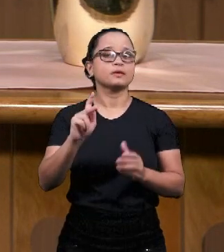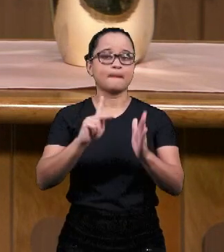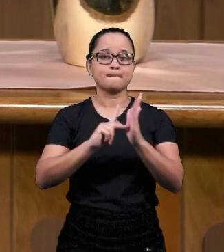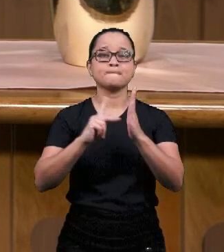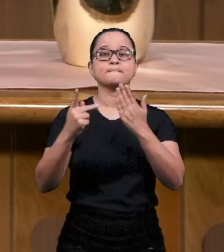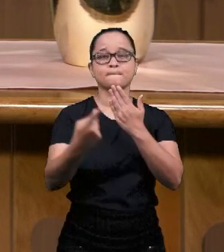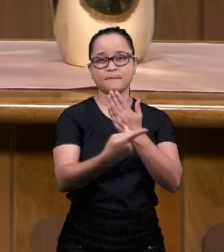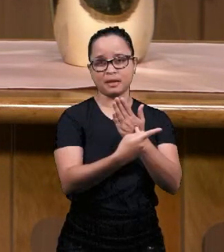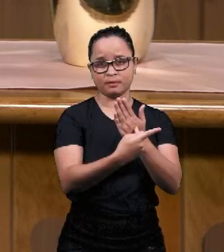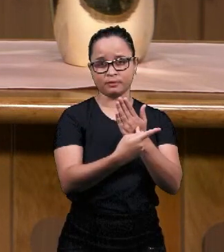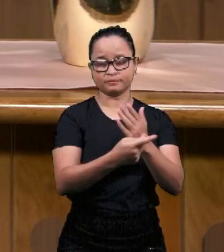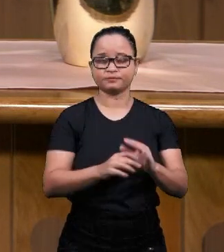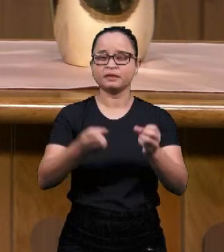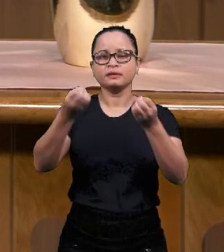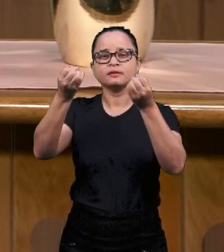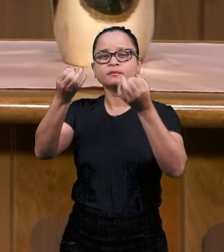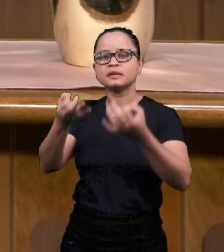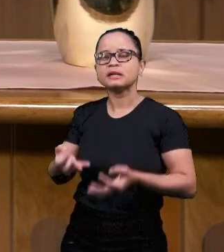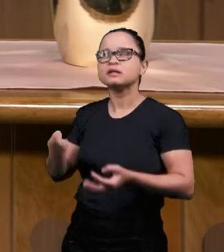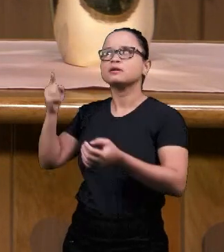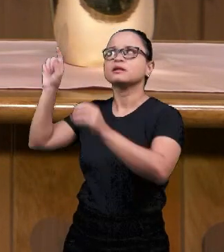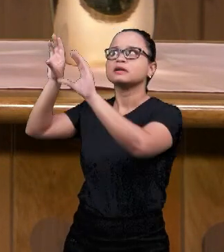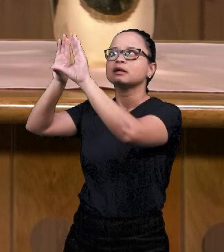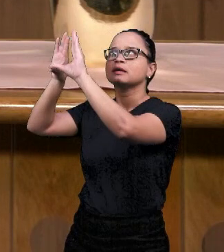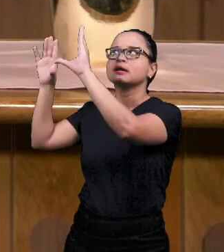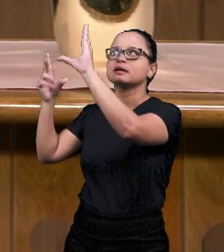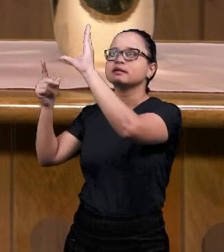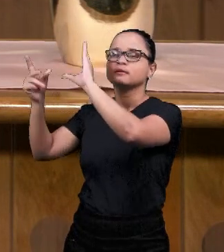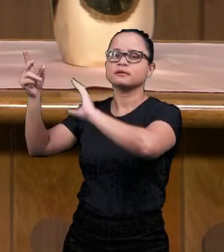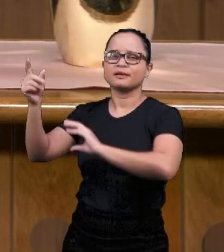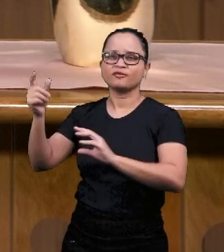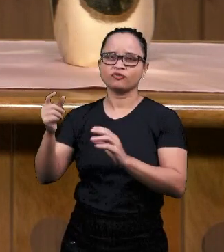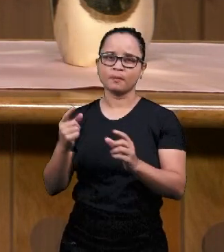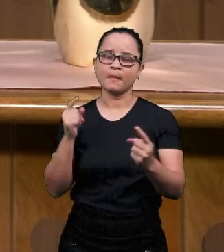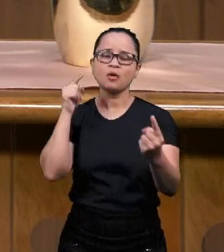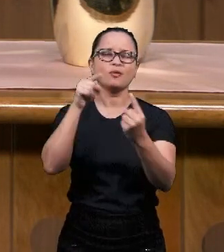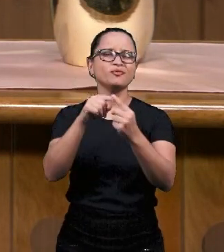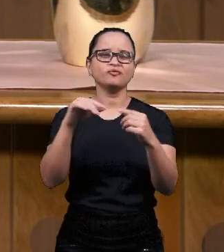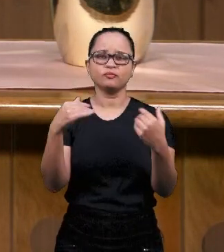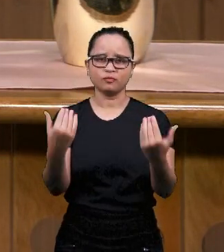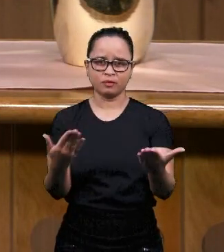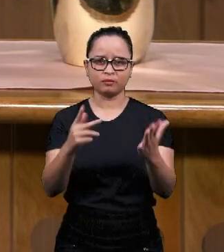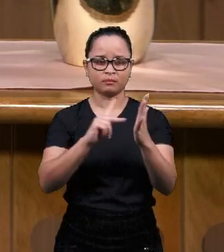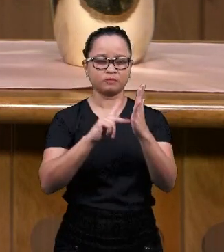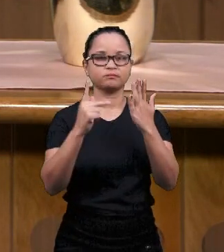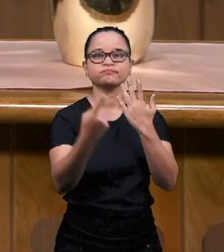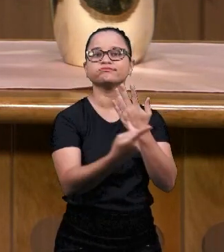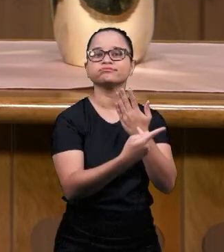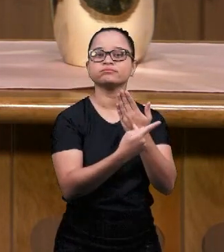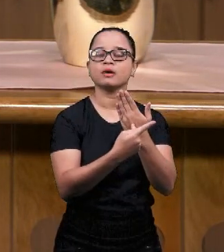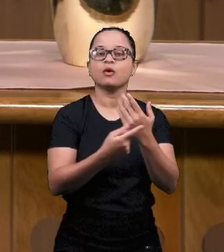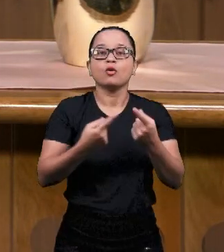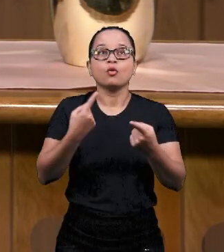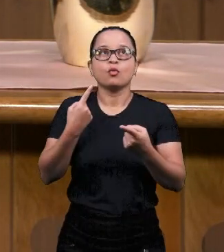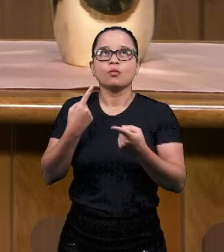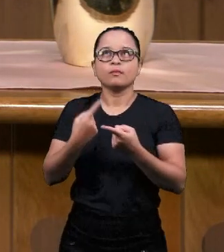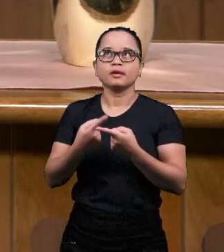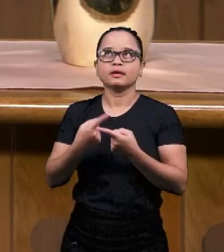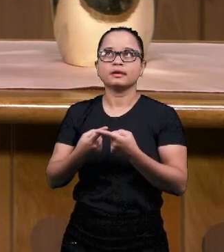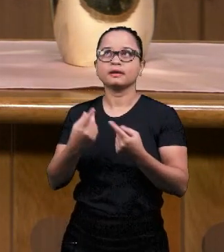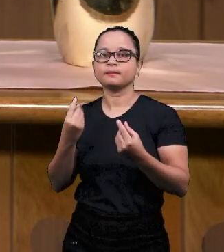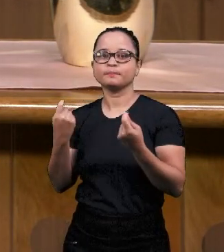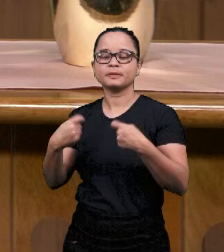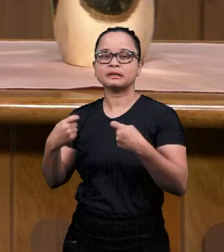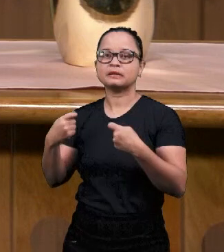о Царстве Небесном. И намерение Иисуса говорить об этом, потому что Царство